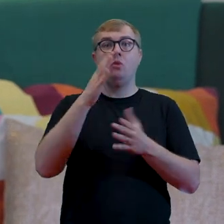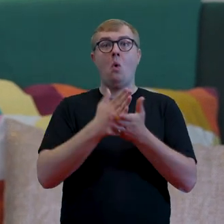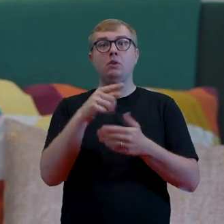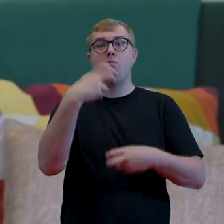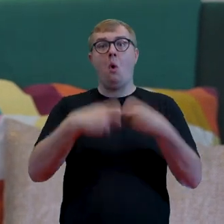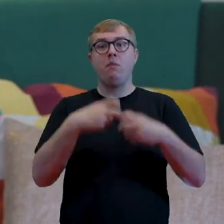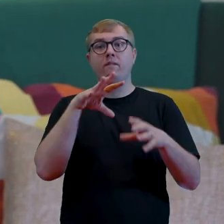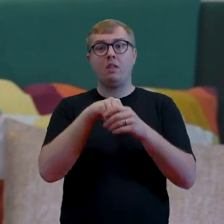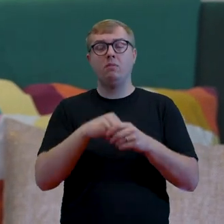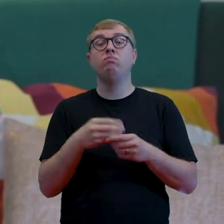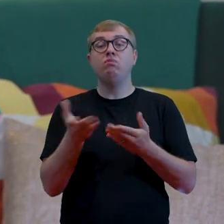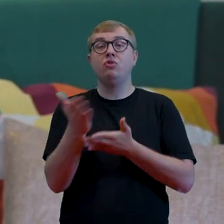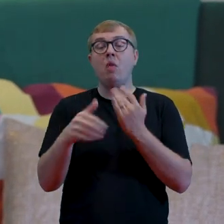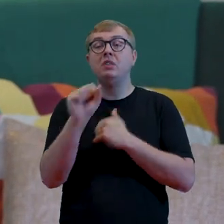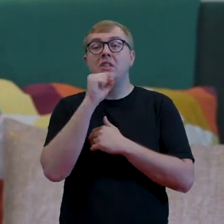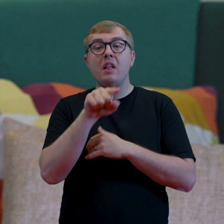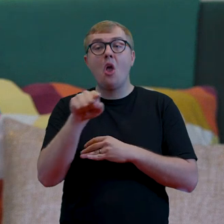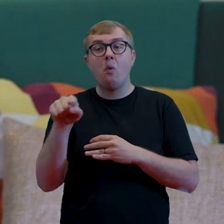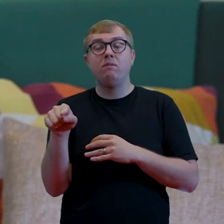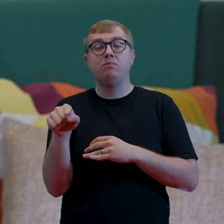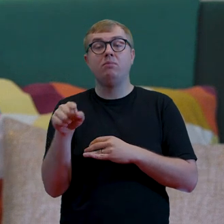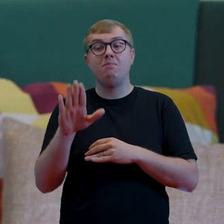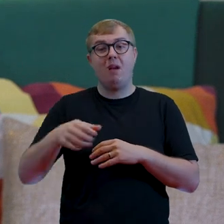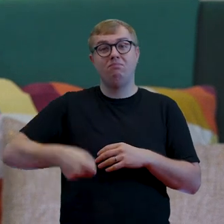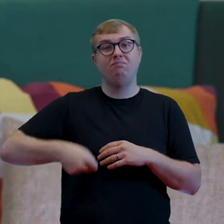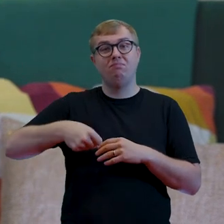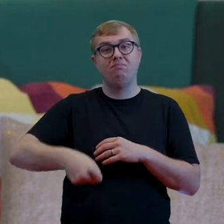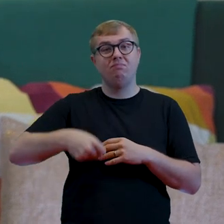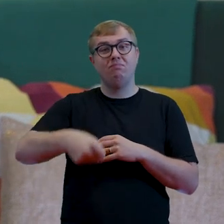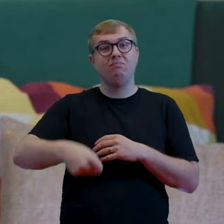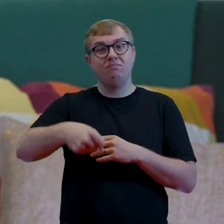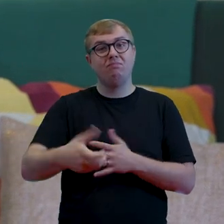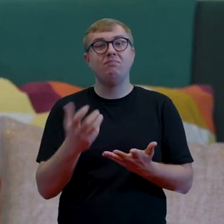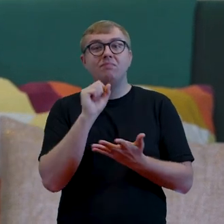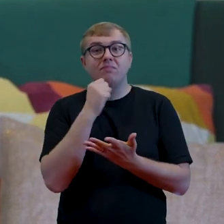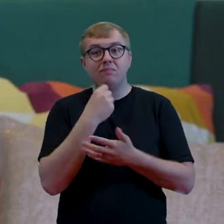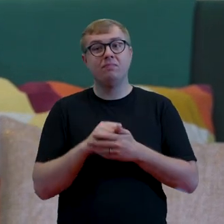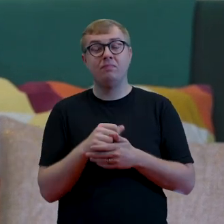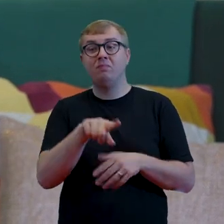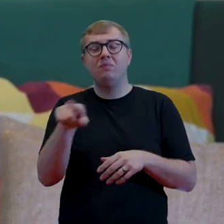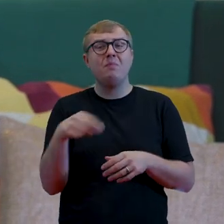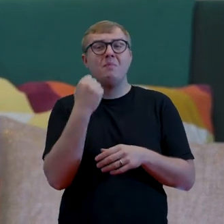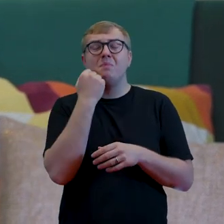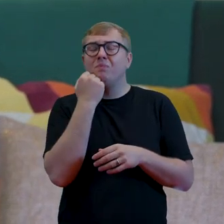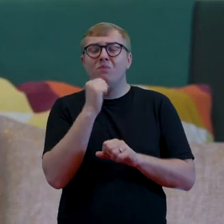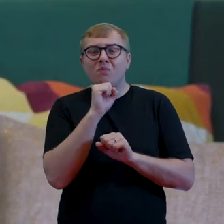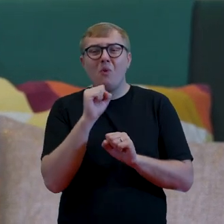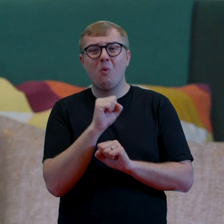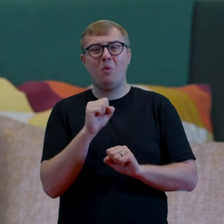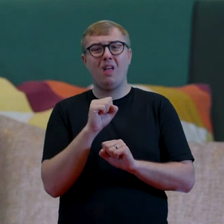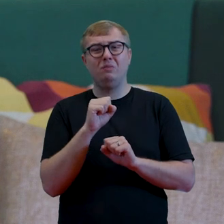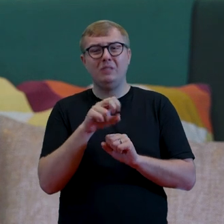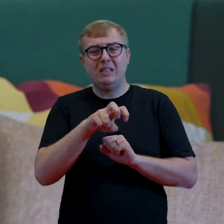tu zaczynają się schody bo część seniorów niestety nad naszych gospelowiczów malaski i nie jest w stanie